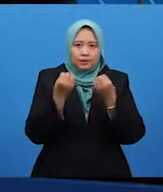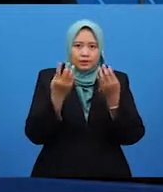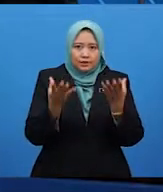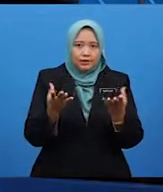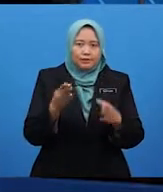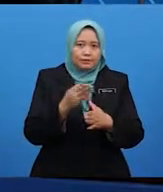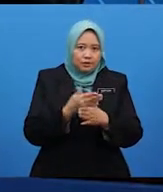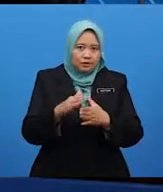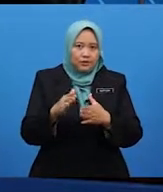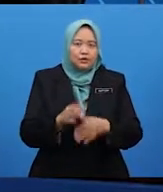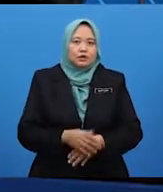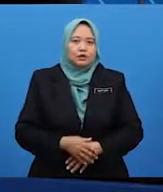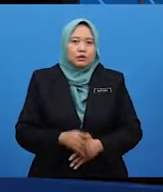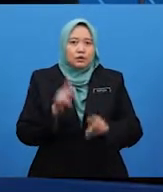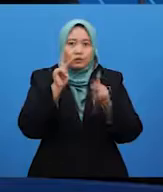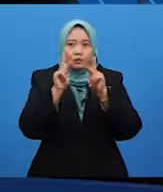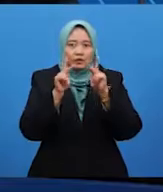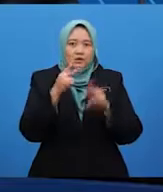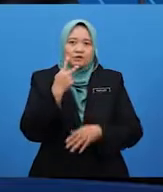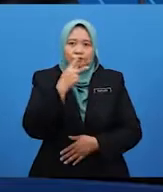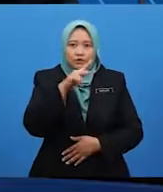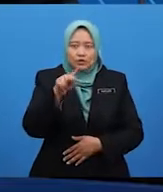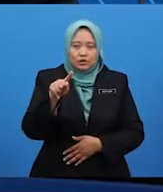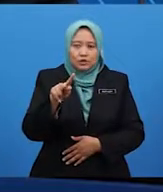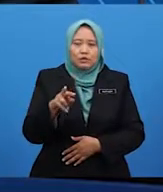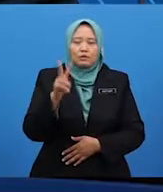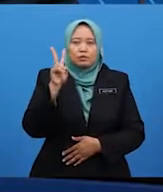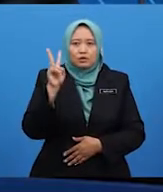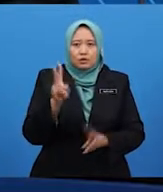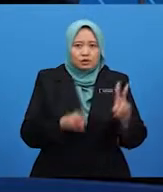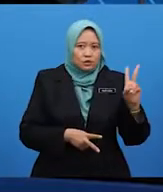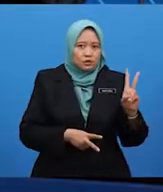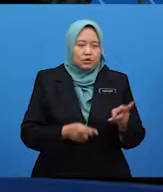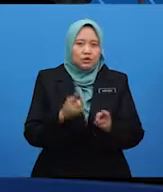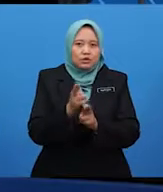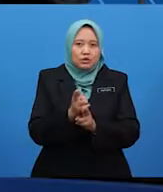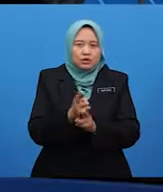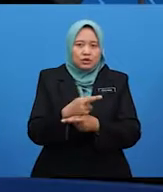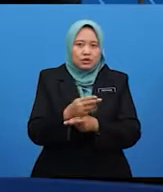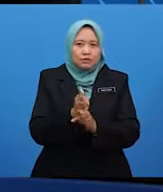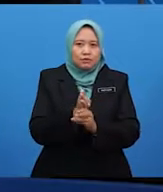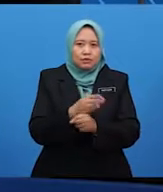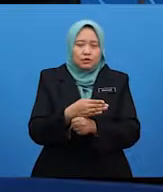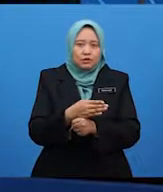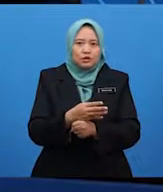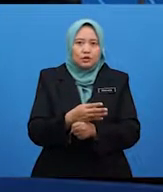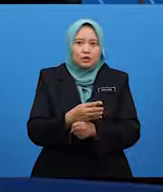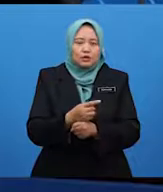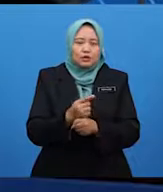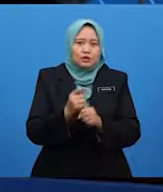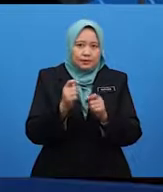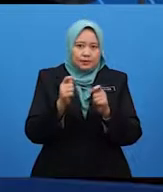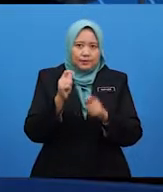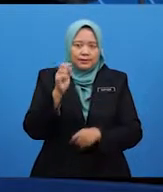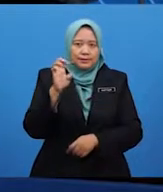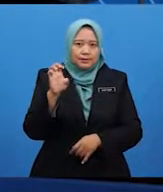pertama, kita ada komunikasi visual. Yang seterusnya, kita ada reka bentuk teknologi. Dan yang ketiga, kita ada reka